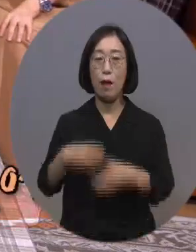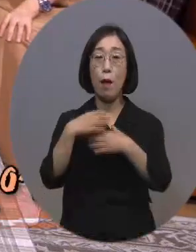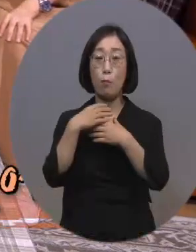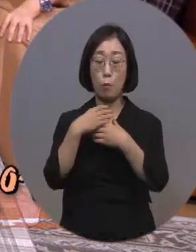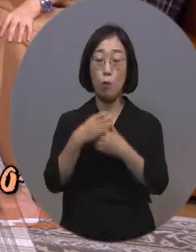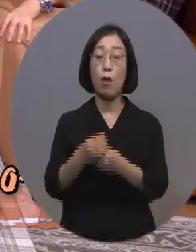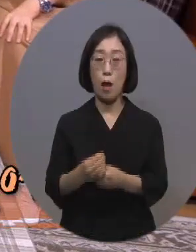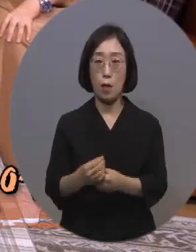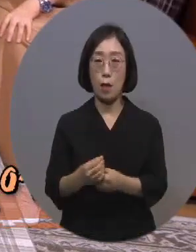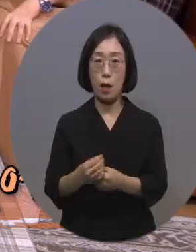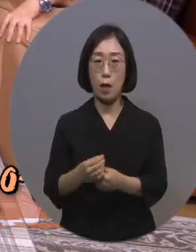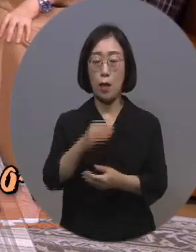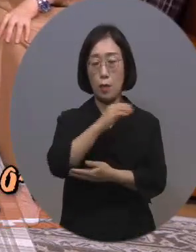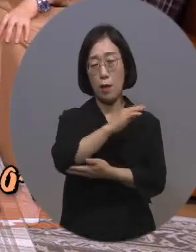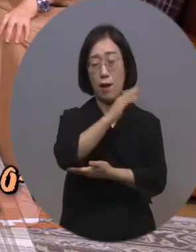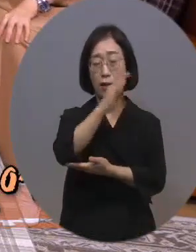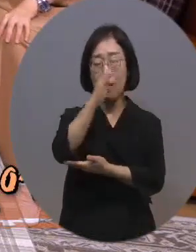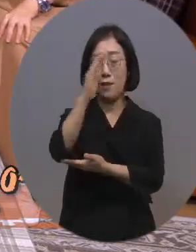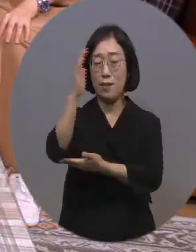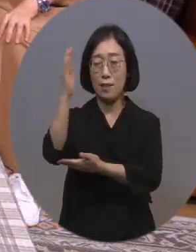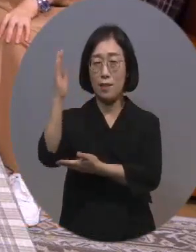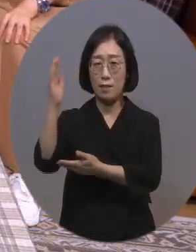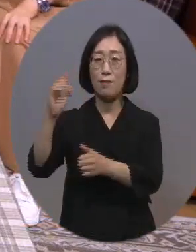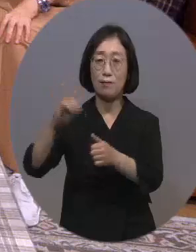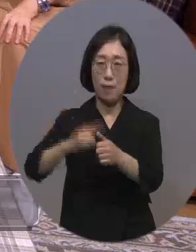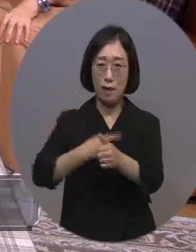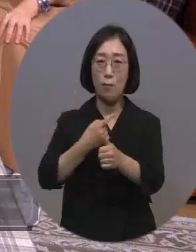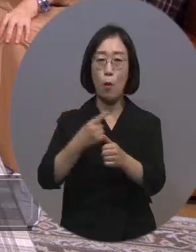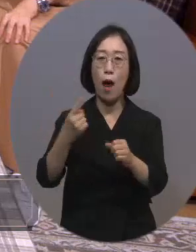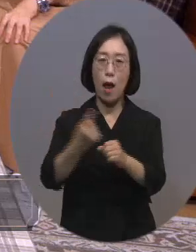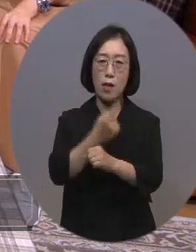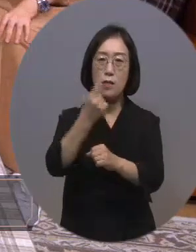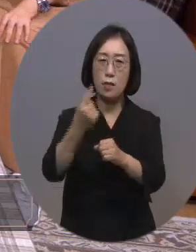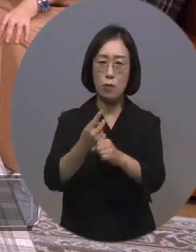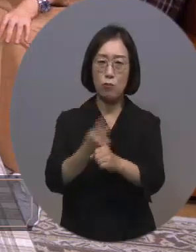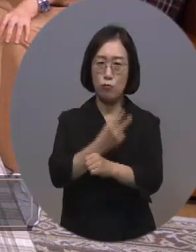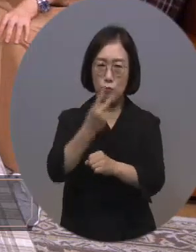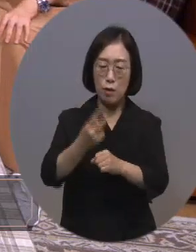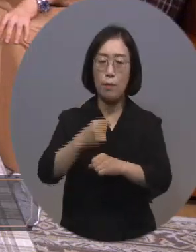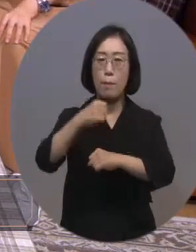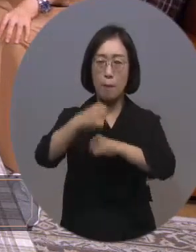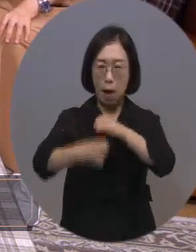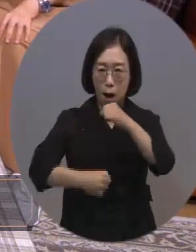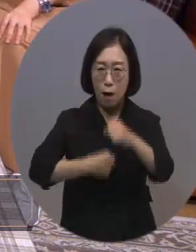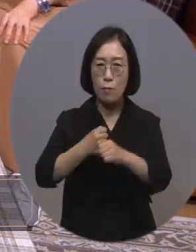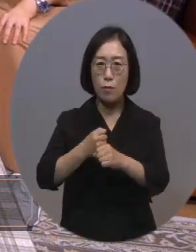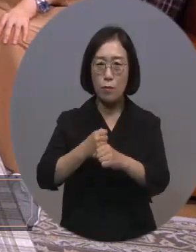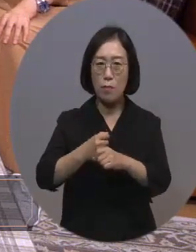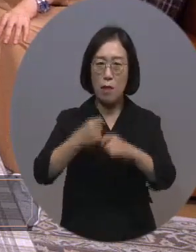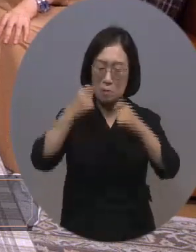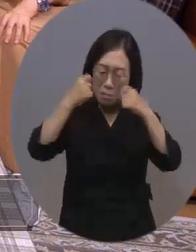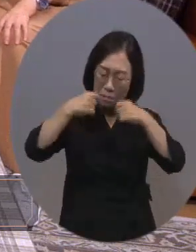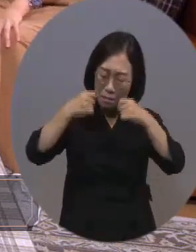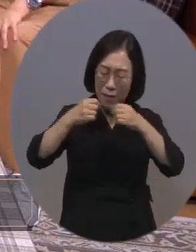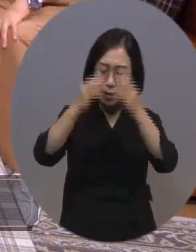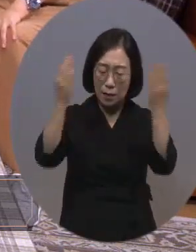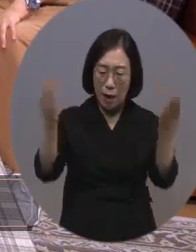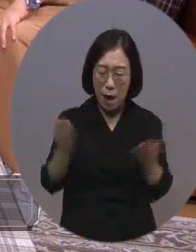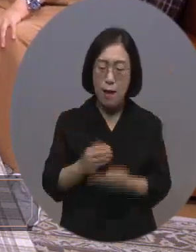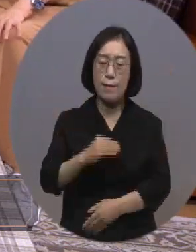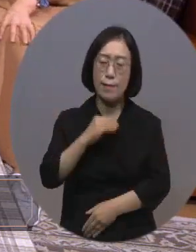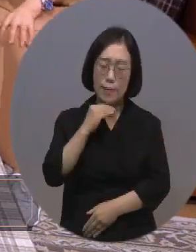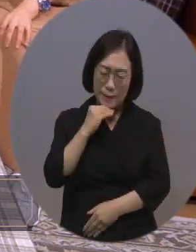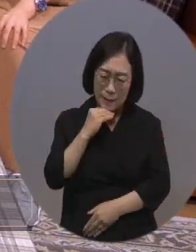그 스토리텔링 되게끔 잘 들어주십니다. 뭐 1시간이든 2시간이든 3시간이든 할 수 있는 거 눈물 짜내는 거 다